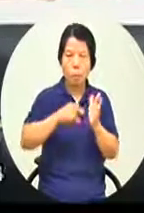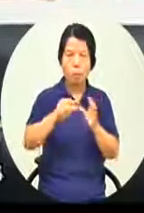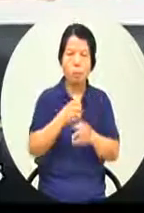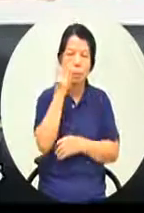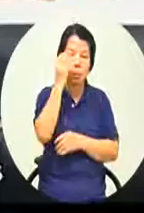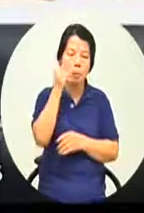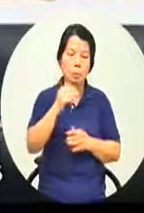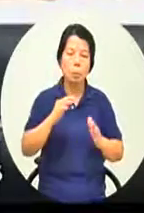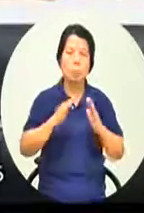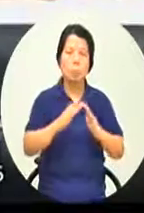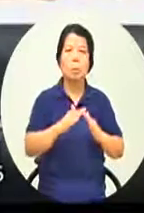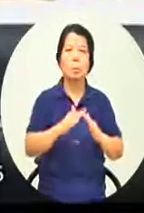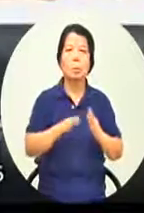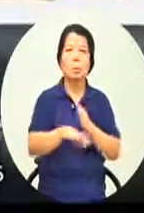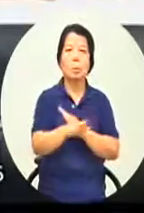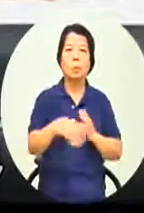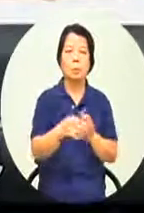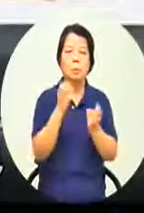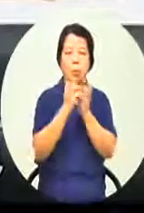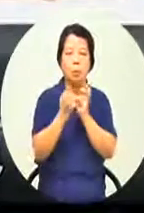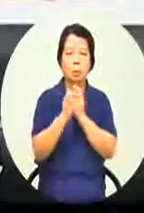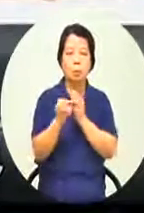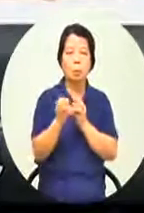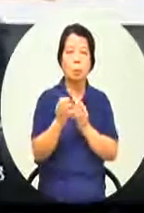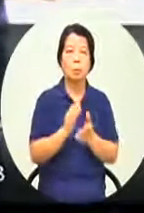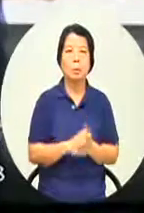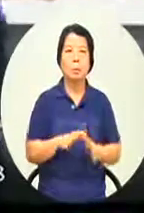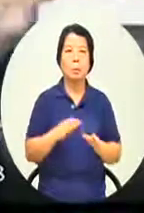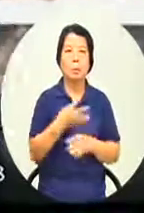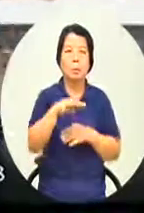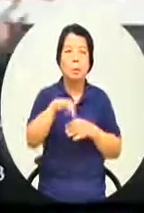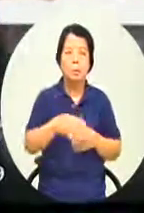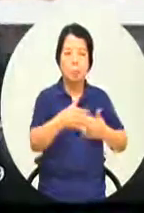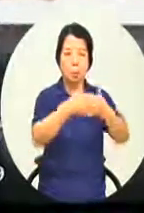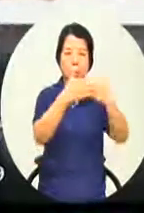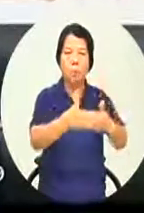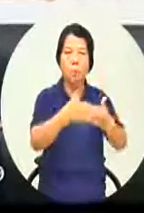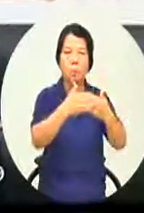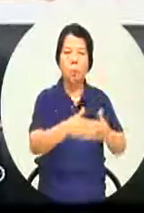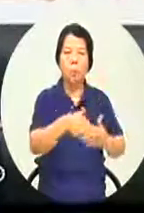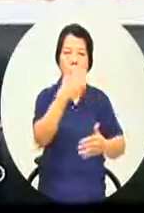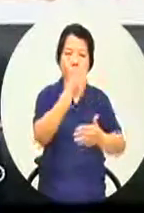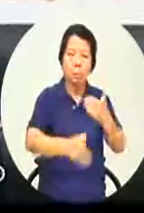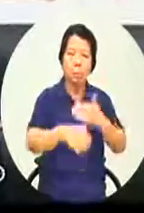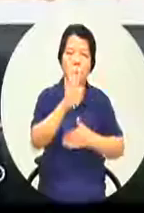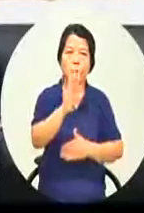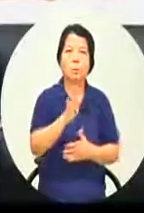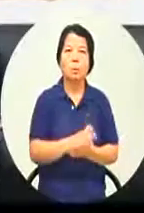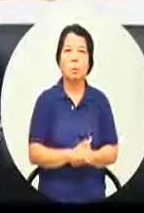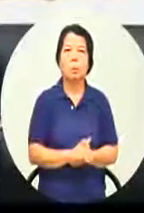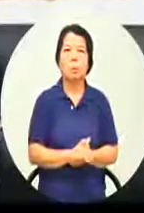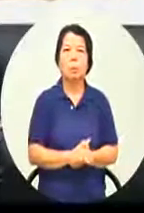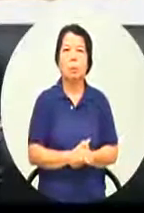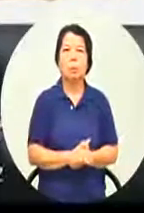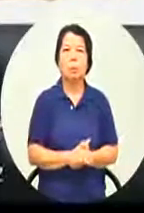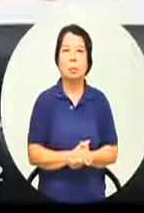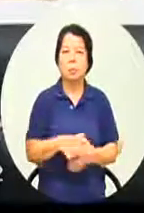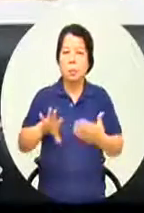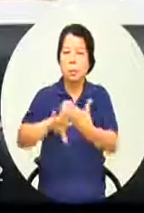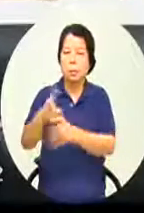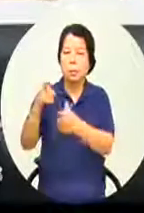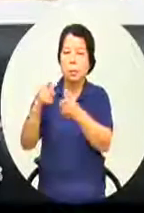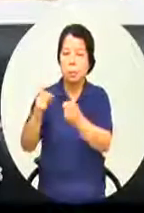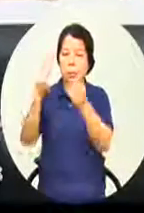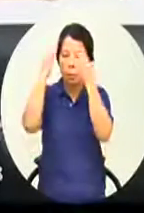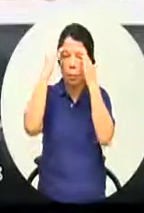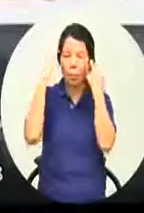的分析。你们续名说，虽然大陆的观光客是减少的，但是其他的日韩